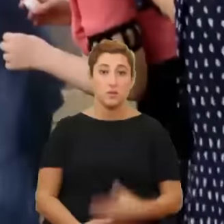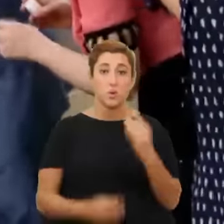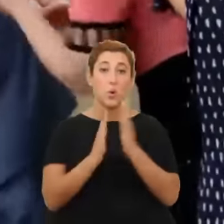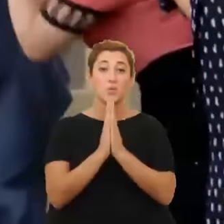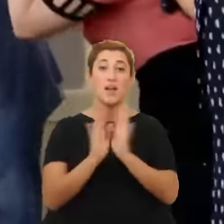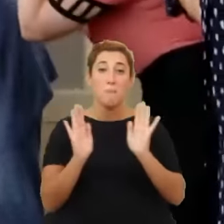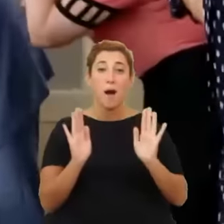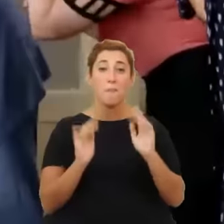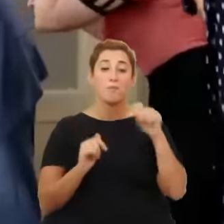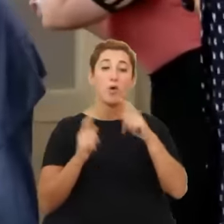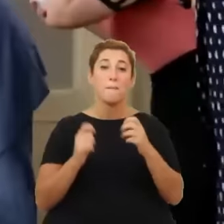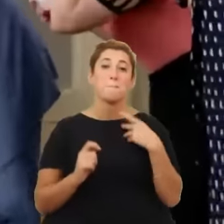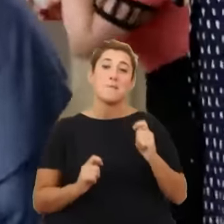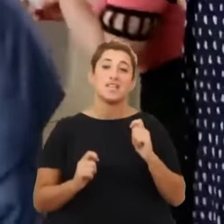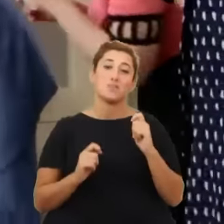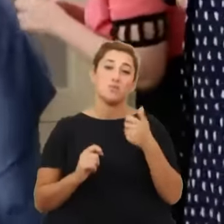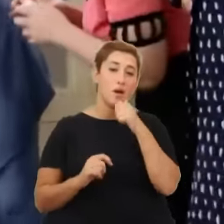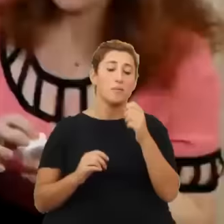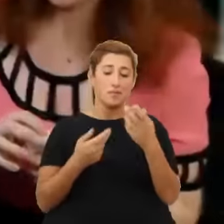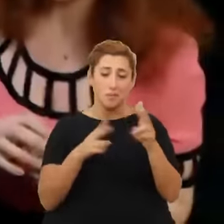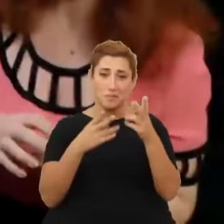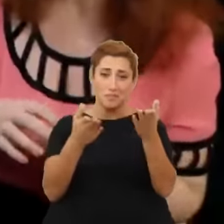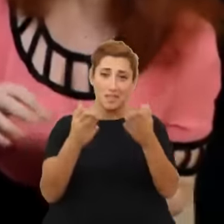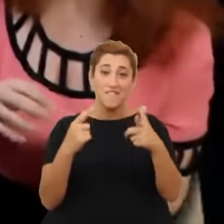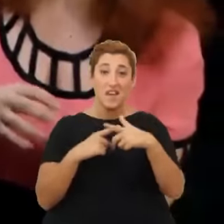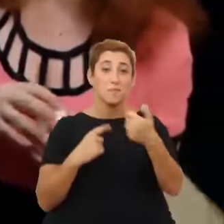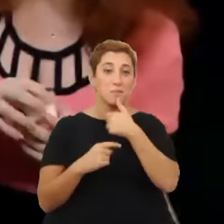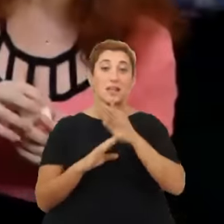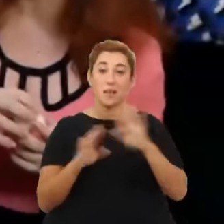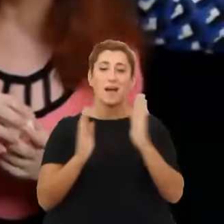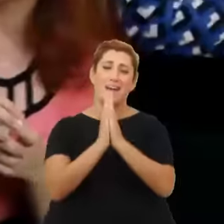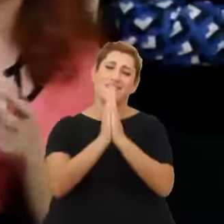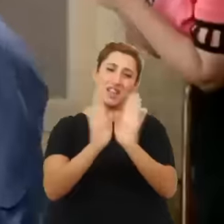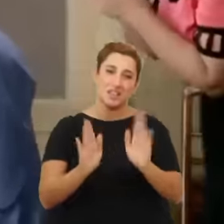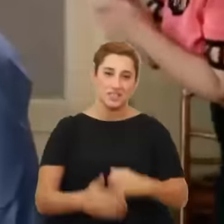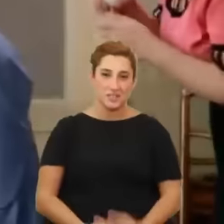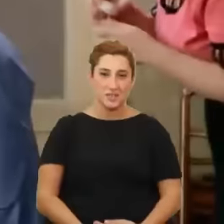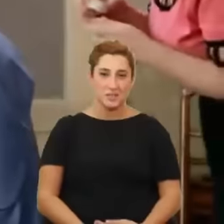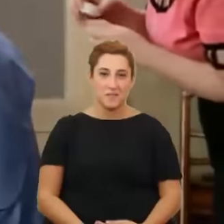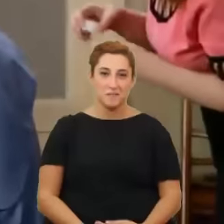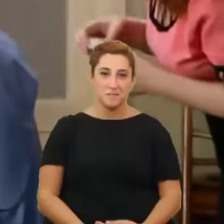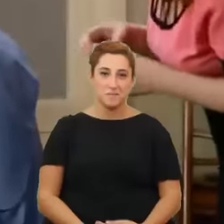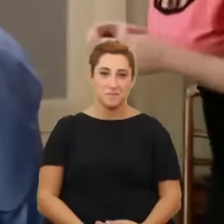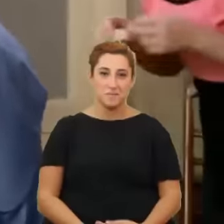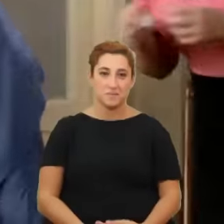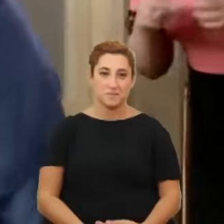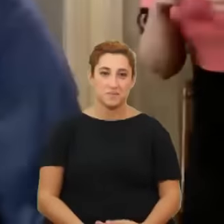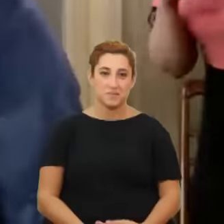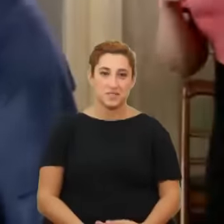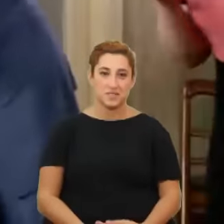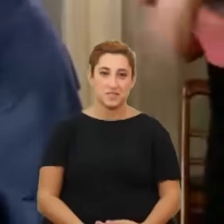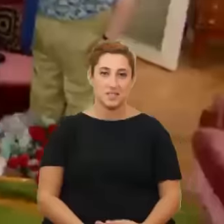Çok özür dilerim ama bunu yapmak zorundayım abi. Son hikayem. Tamam. Fehmi babacığım. Tamam. Affedersiniz. Tamam. Boş ver. Boş ver.